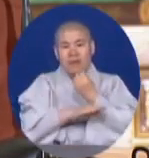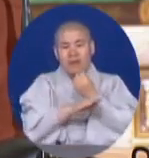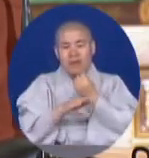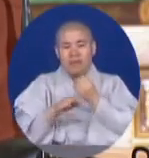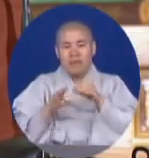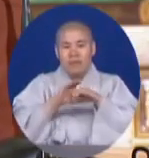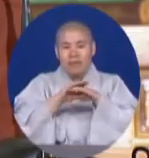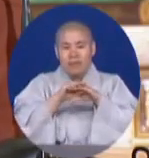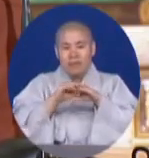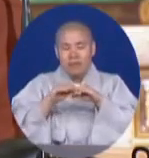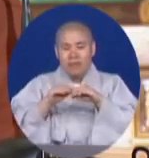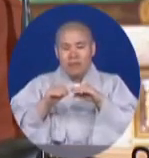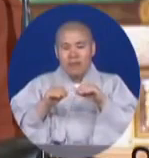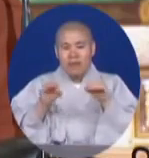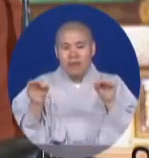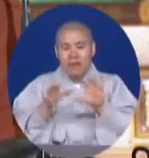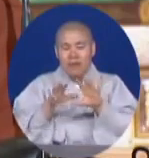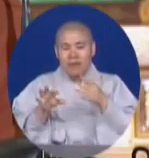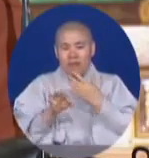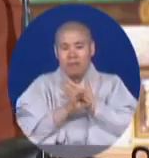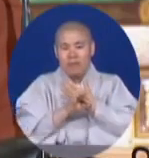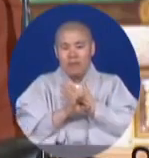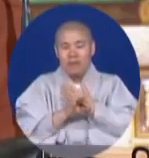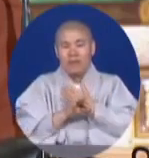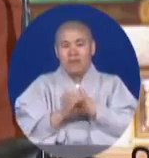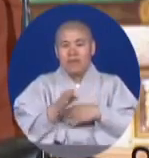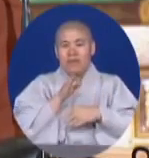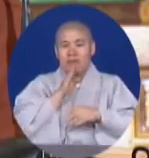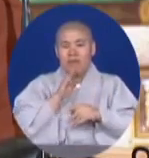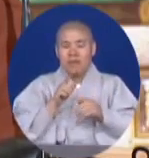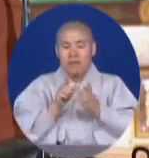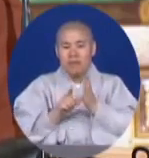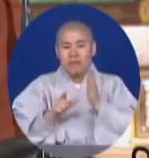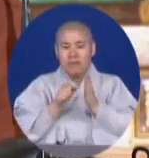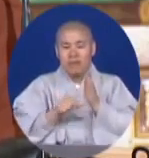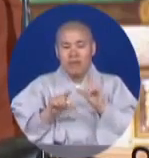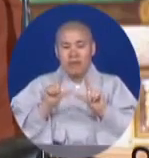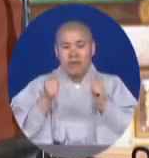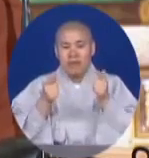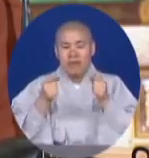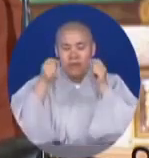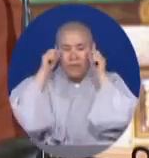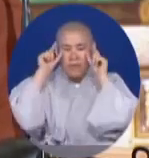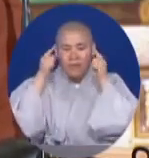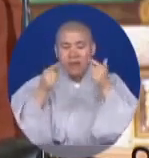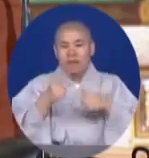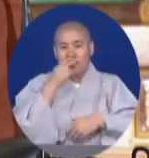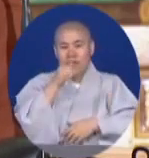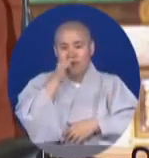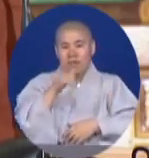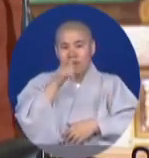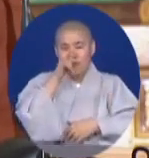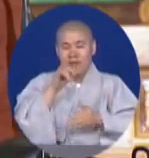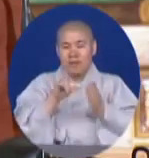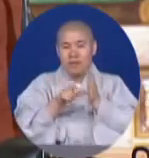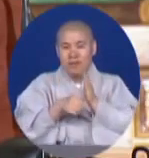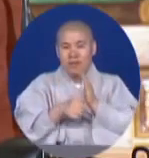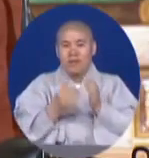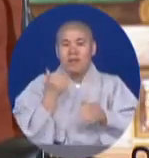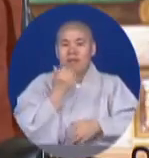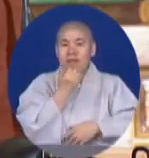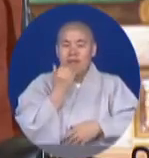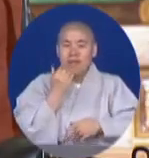녹아진다는 건 정말로 이게 쉬운 게 아니에요. 그래서 못 깨달고 이게 중생으로 있을 때는 색상에